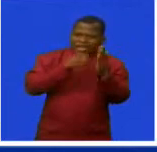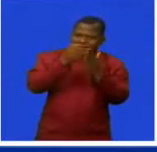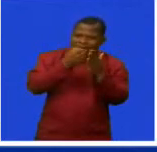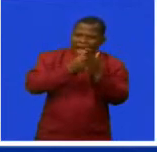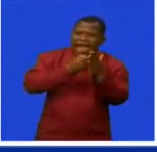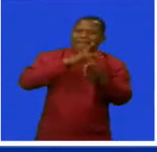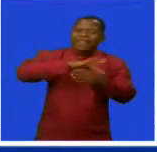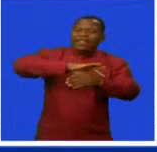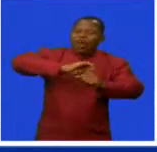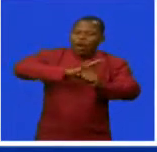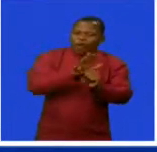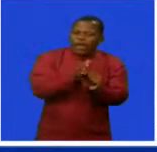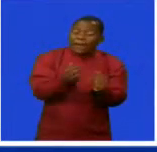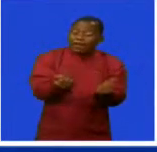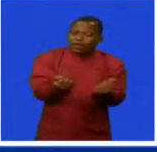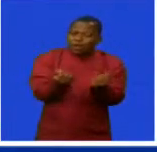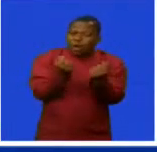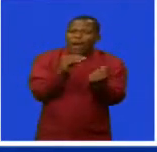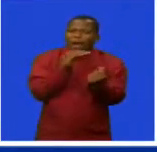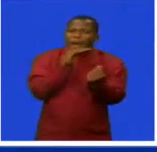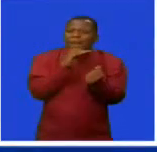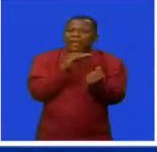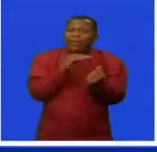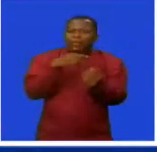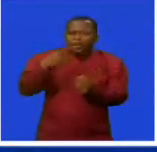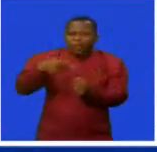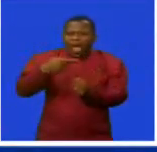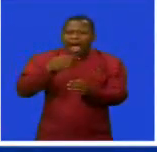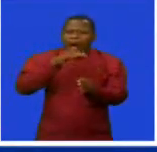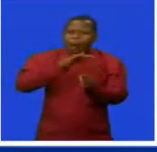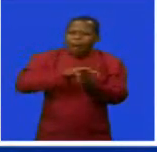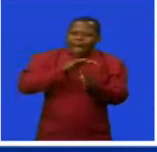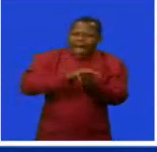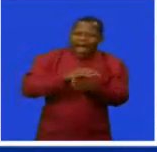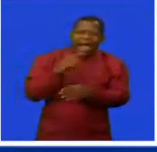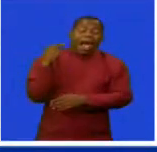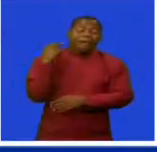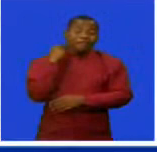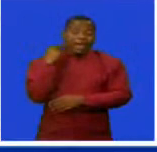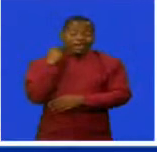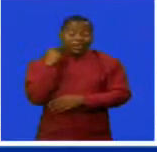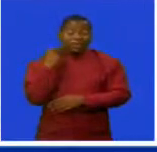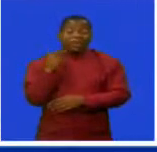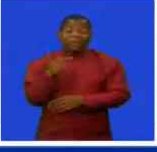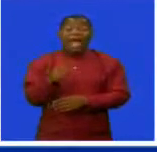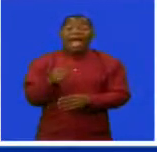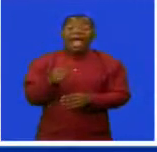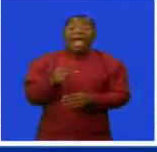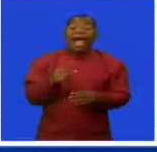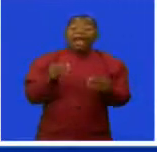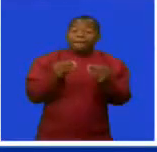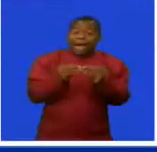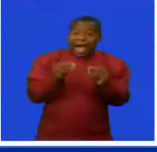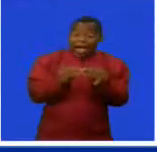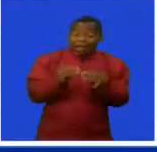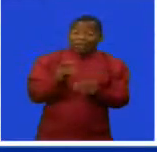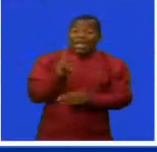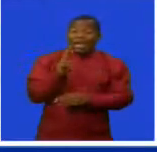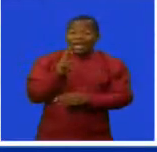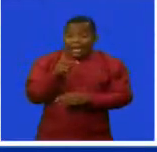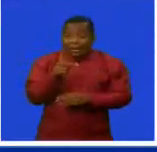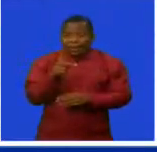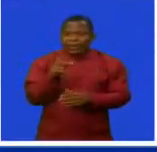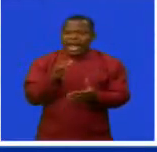sothambisile sesiyakhona ke namuhla kucala kusebenza libhangele building society lelingilelinye letinhlangothi letibambise